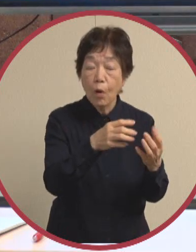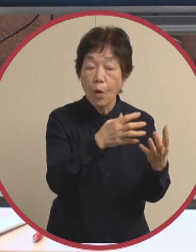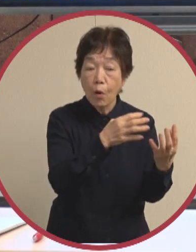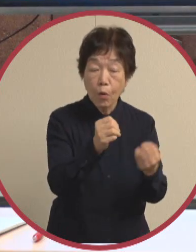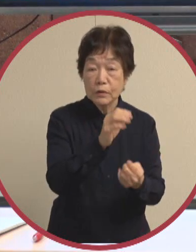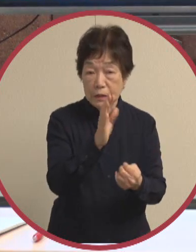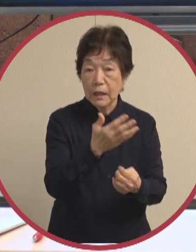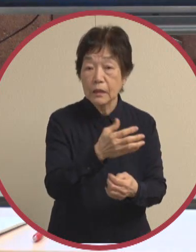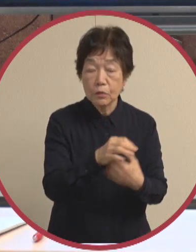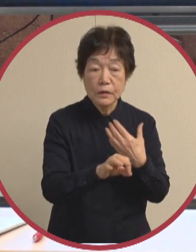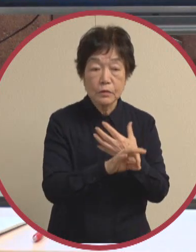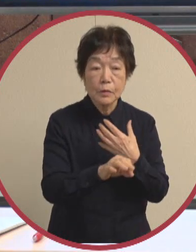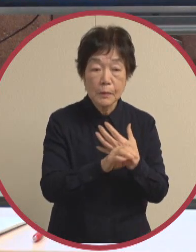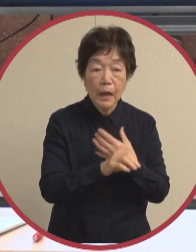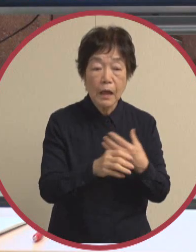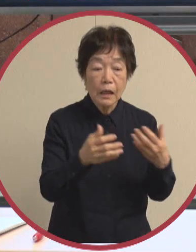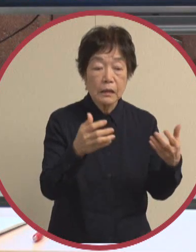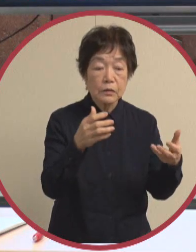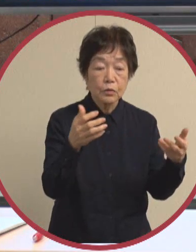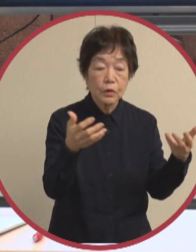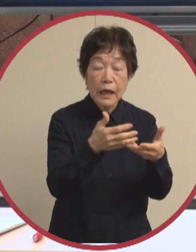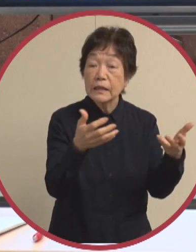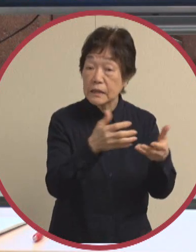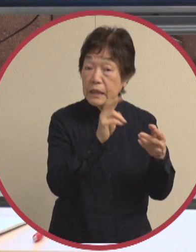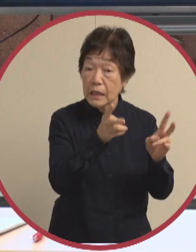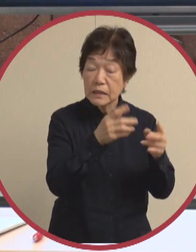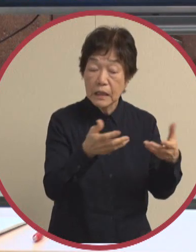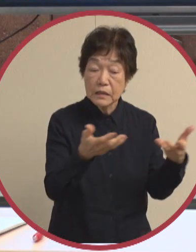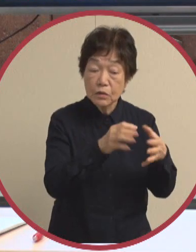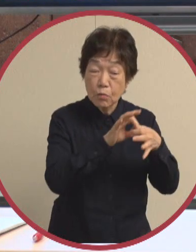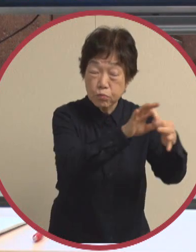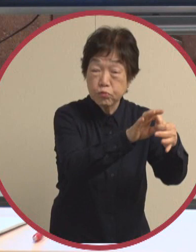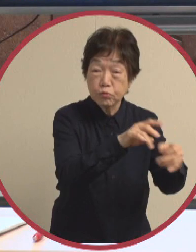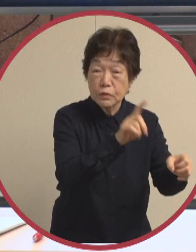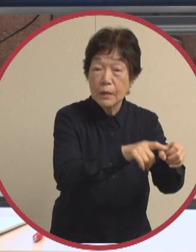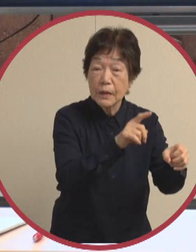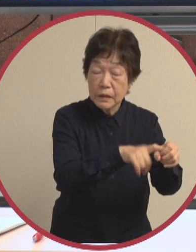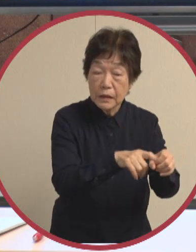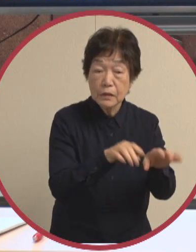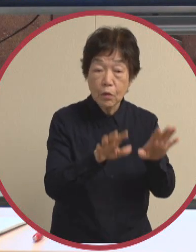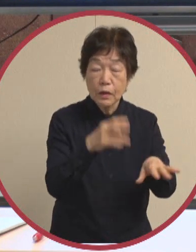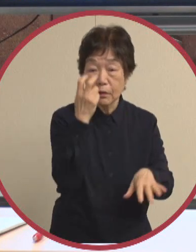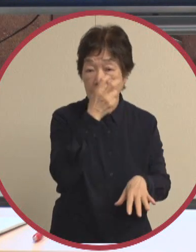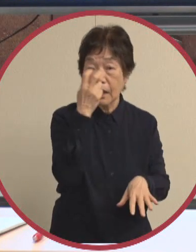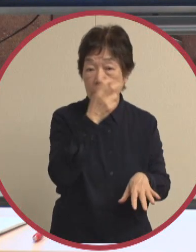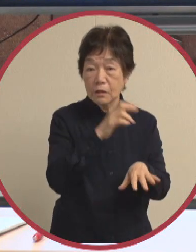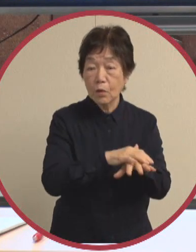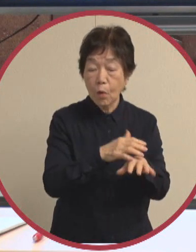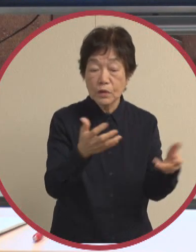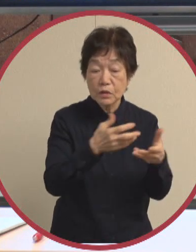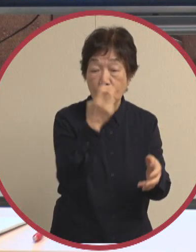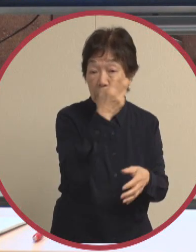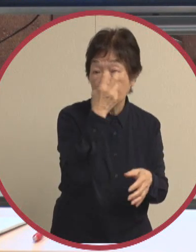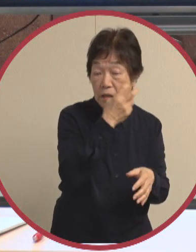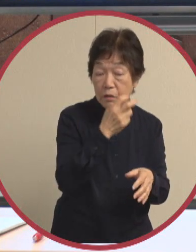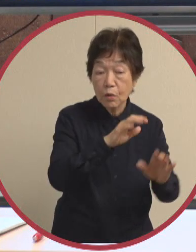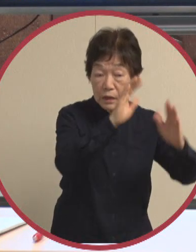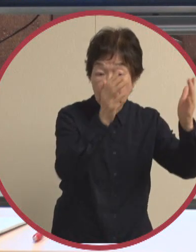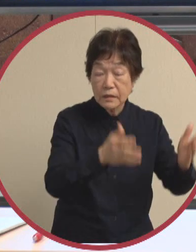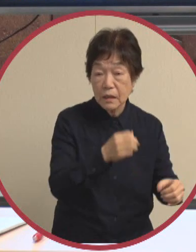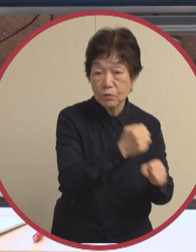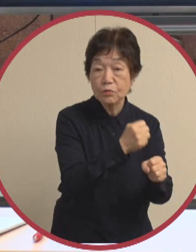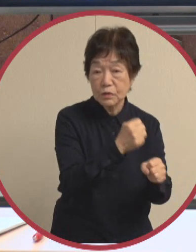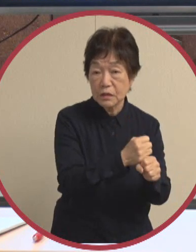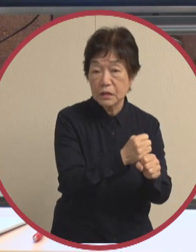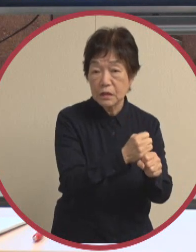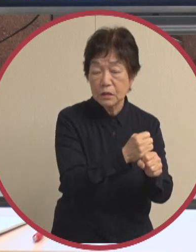BCP の観点から、あの、まあ、一つそういったあの、まあ、今回の検査っていうのが、あの事業継続のための体制づくりに、